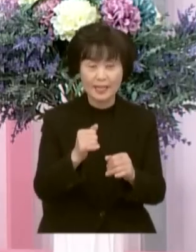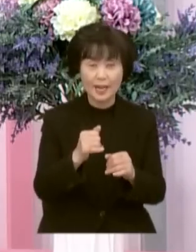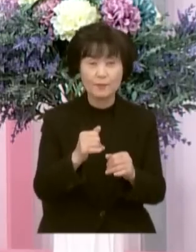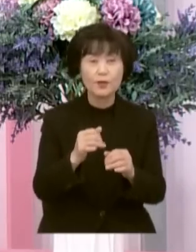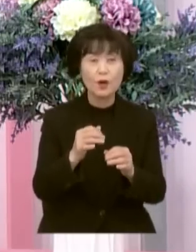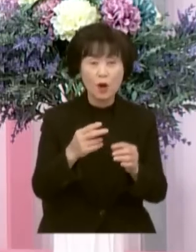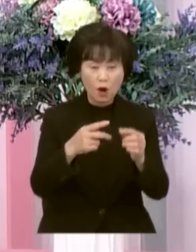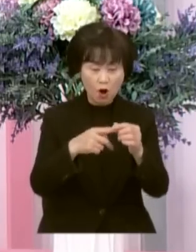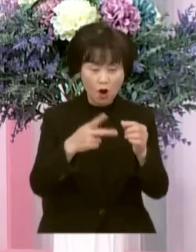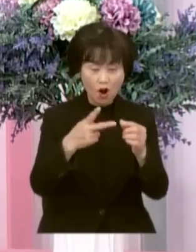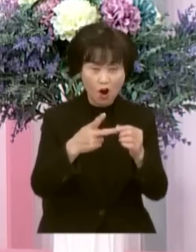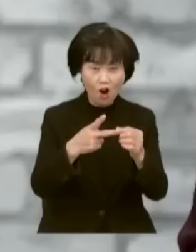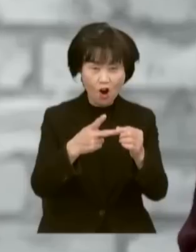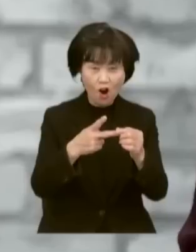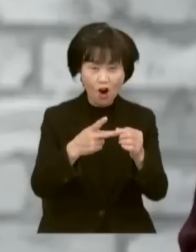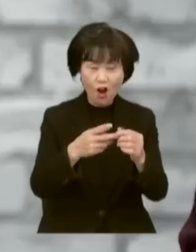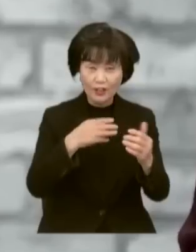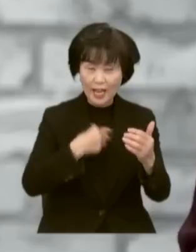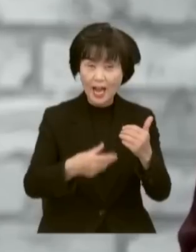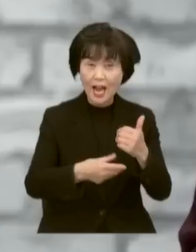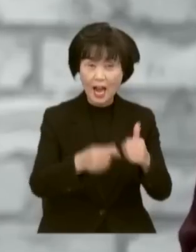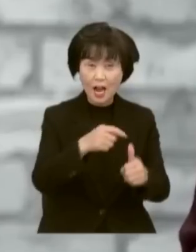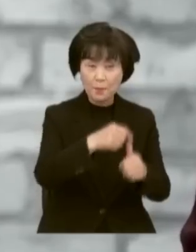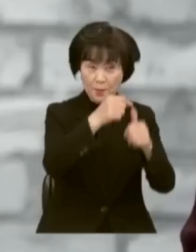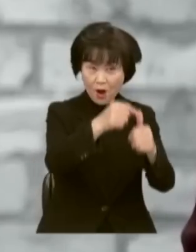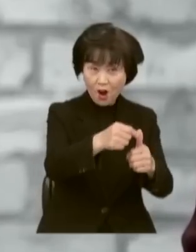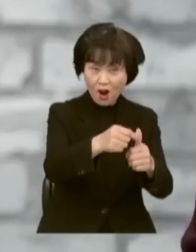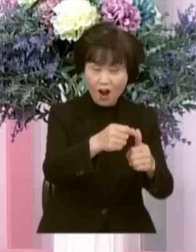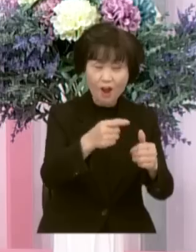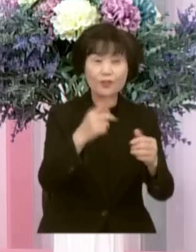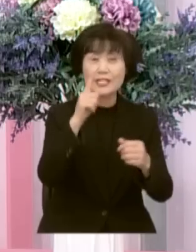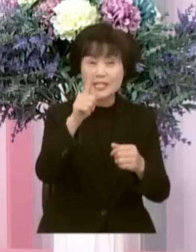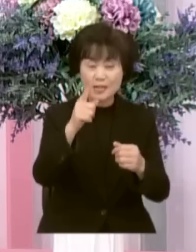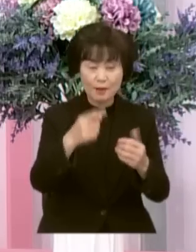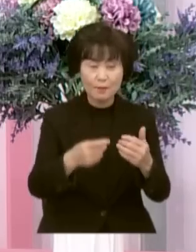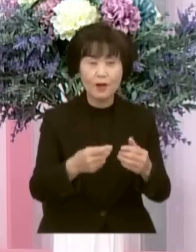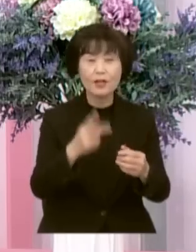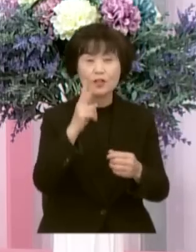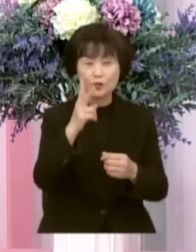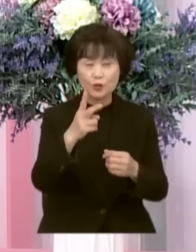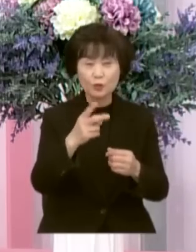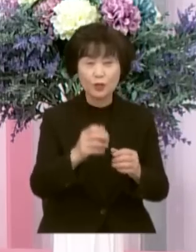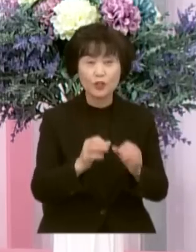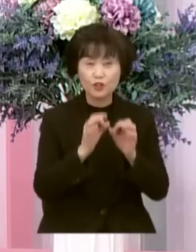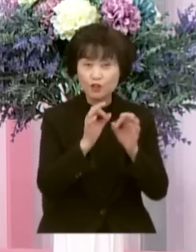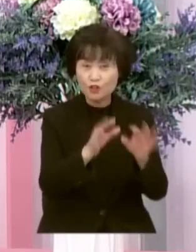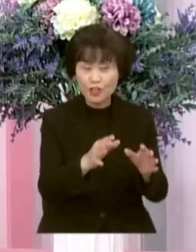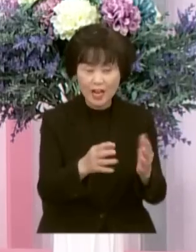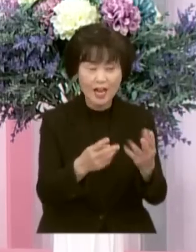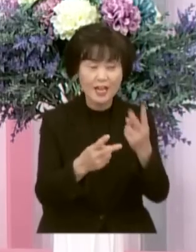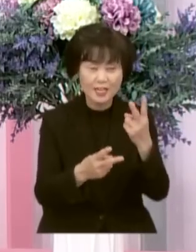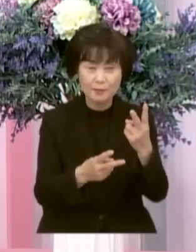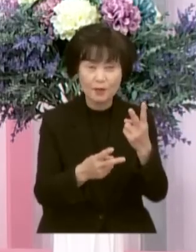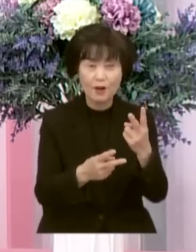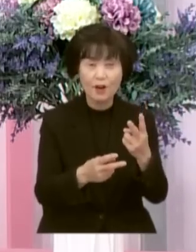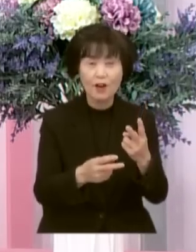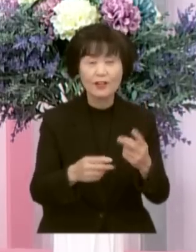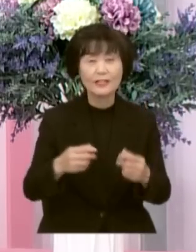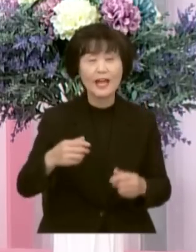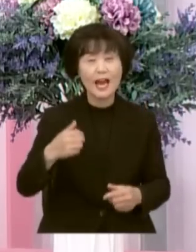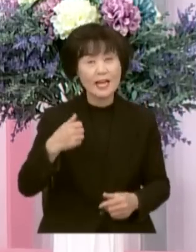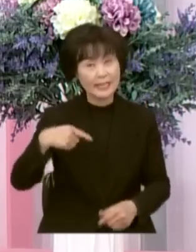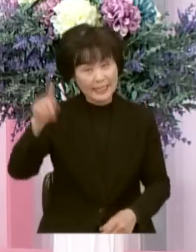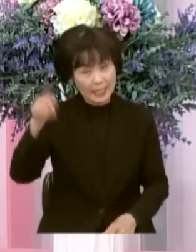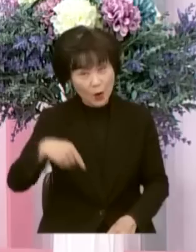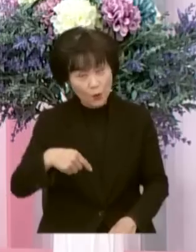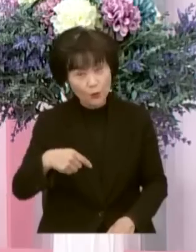2안 투자. 좋아 좋아. 그죠? 그래가지고 저는 1번에다가 이제 비중을 싣고는 하나님 감사해요. 그러면서 이제 갔다 와갖고 사인